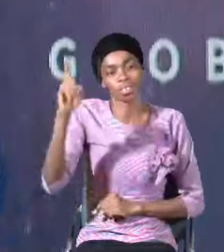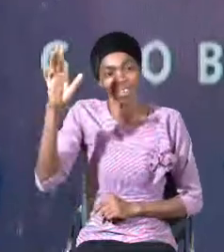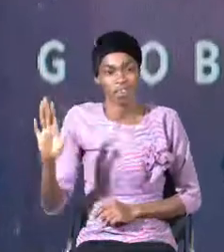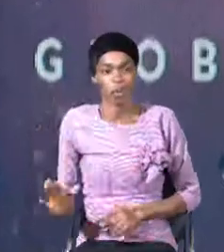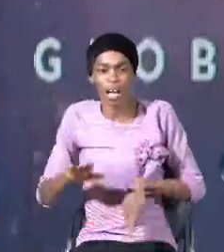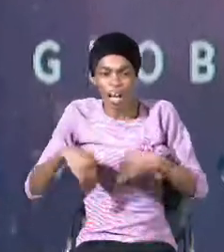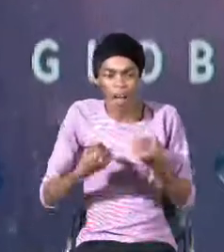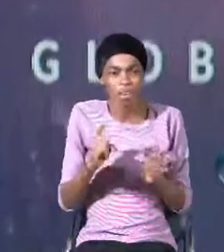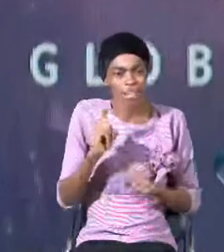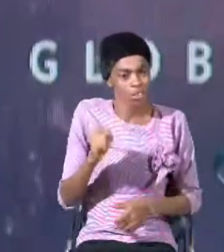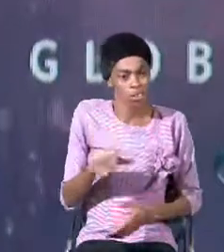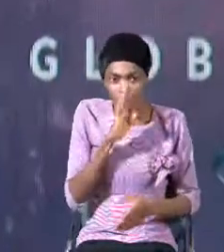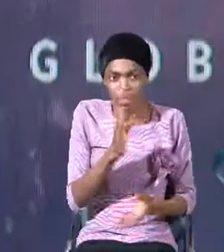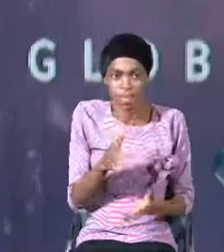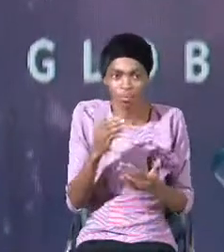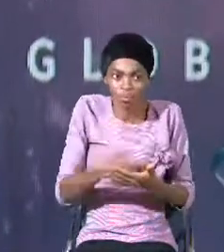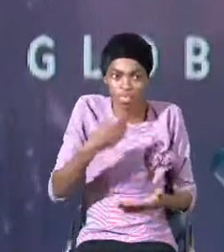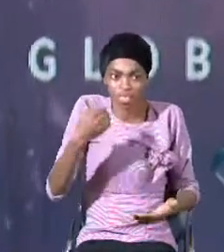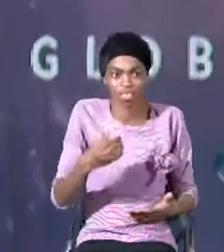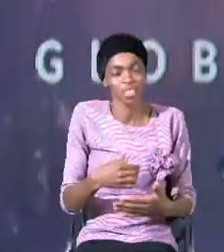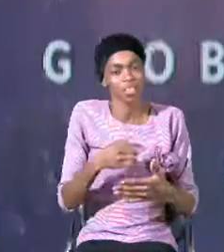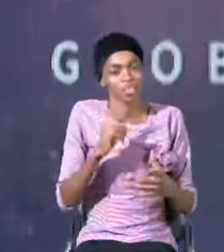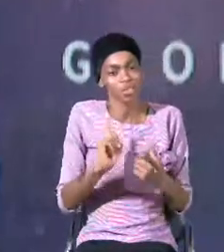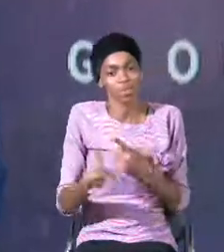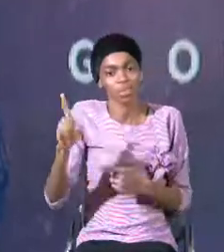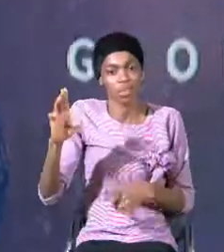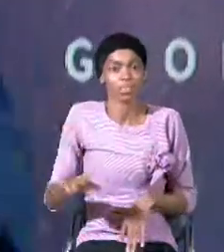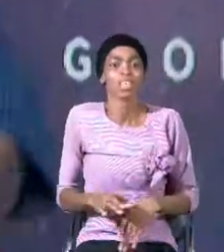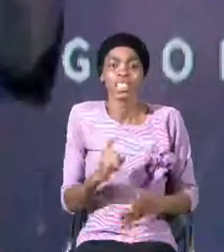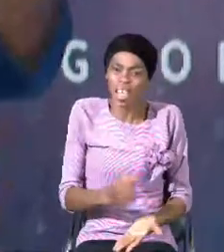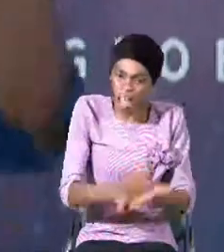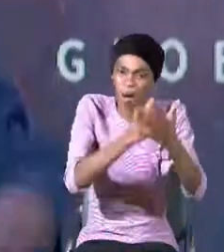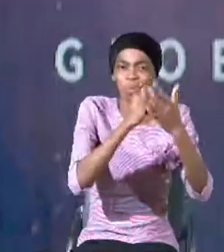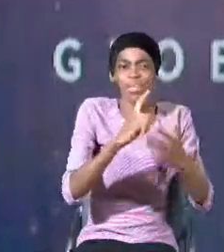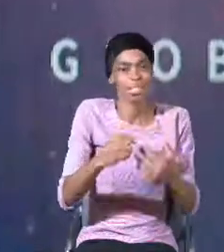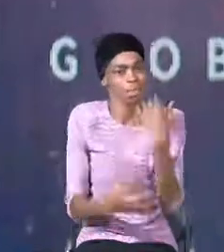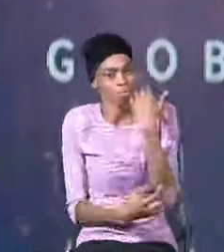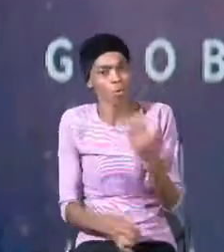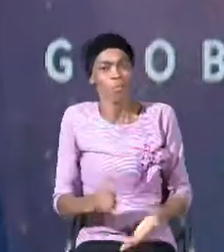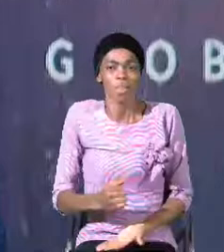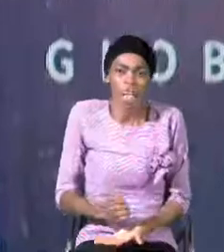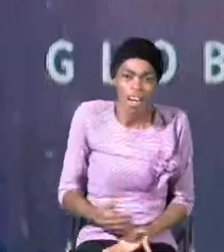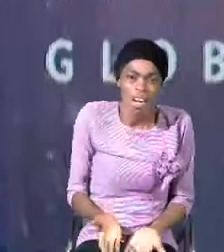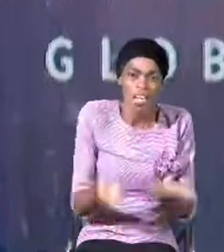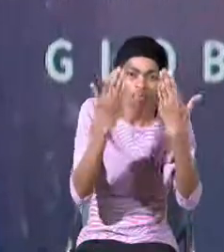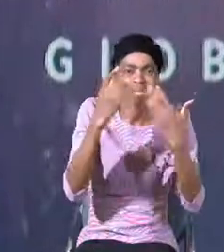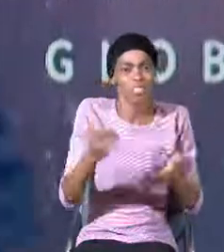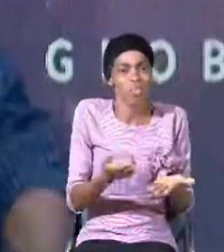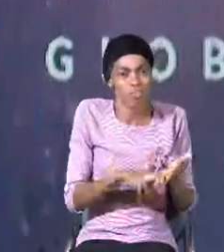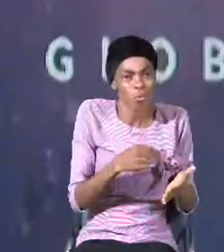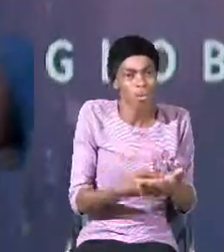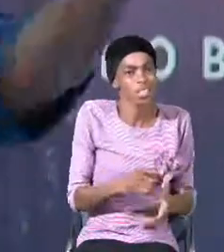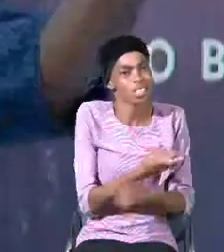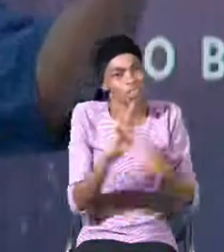peut être riche pour Dieu? En aidant les autres, en élevant les pauvres, en guérissant les malades, en délivrant